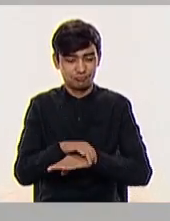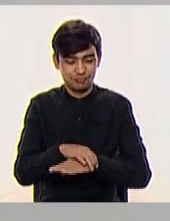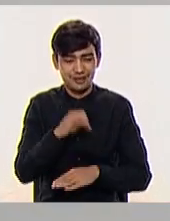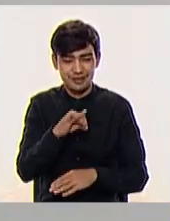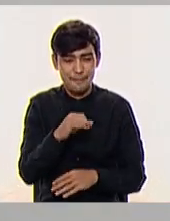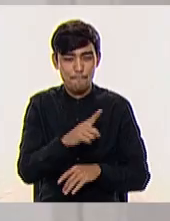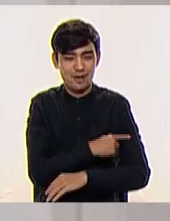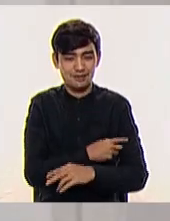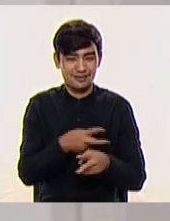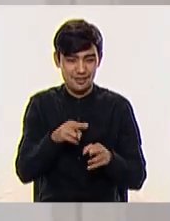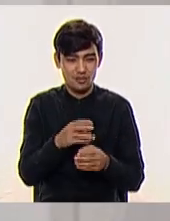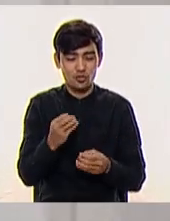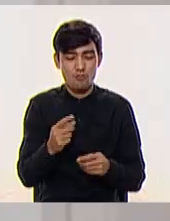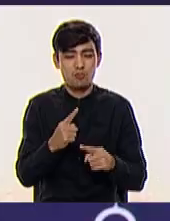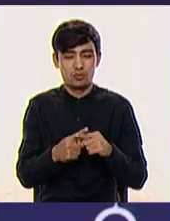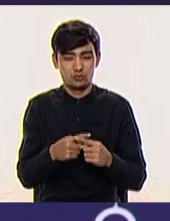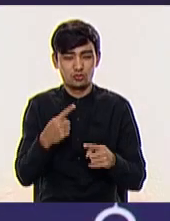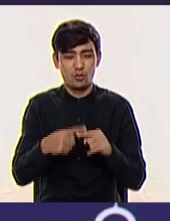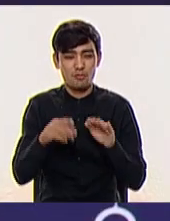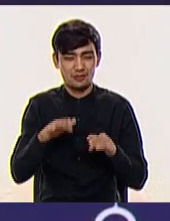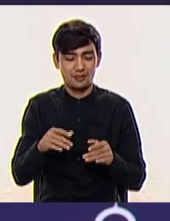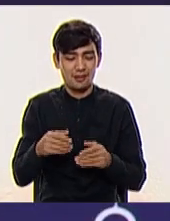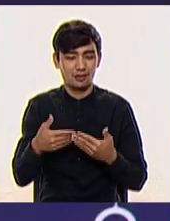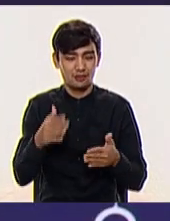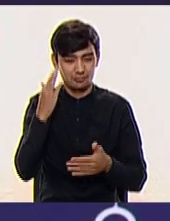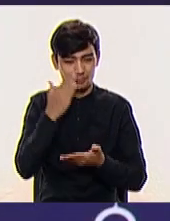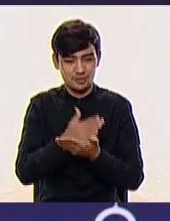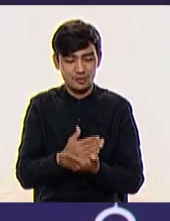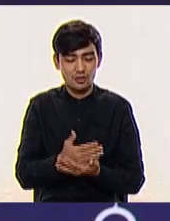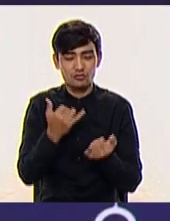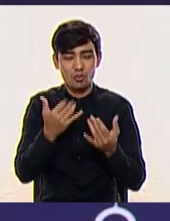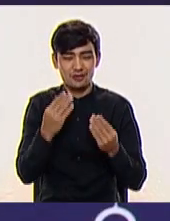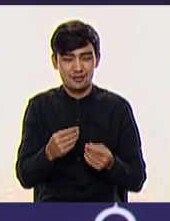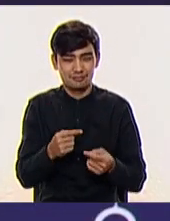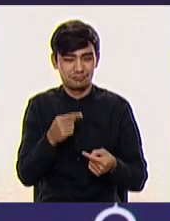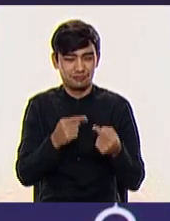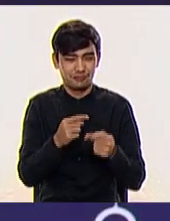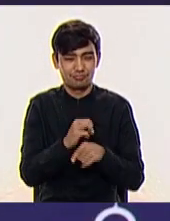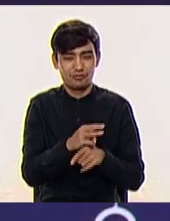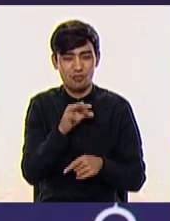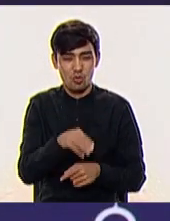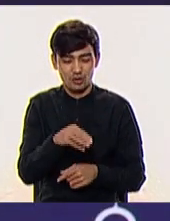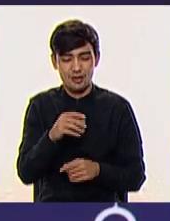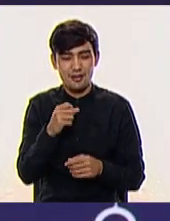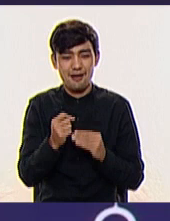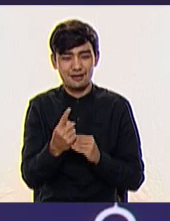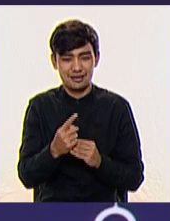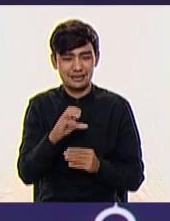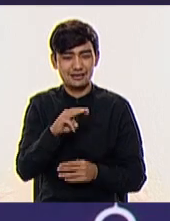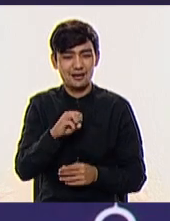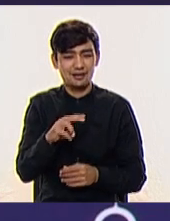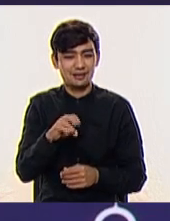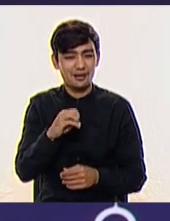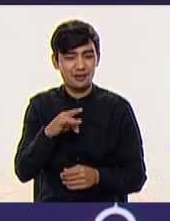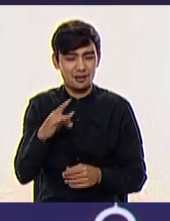больниц готовы развернуть дополнительные койки. На сегодняшний день для борьбы с коронавирусной инфекцией развернуто 11 стационаров, из них